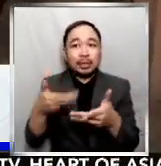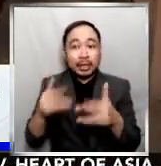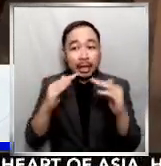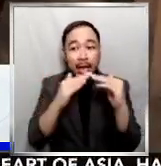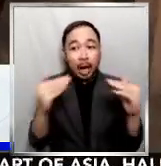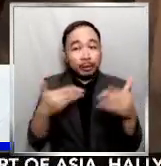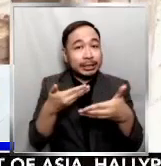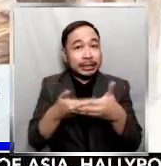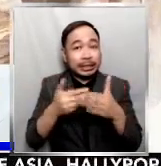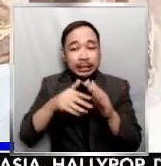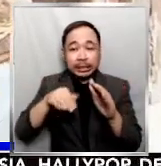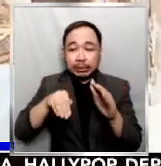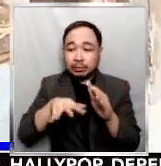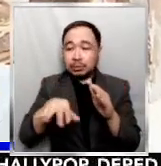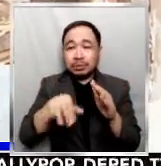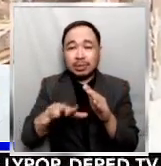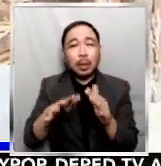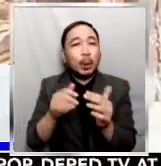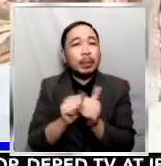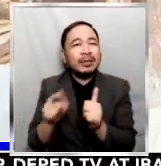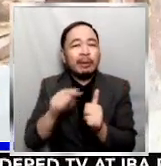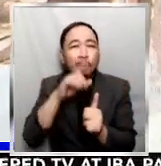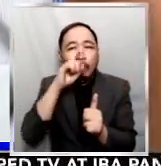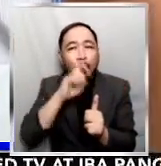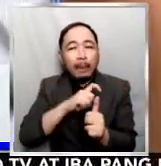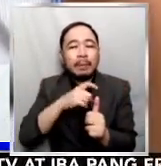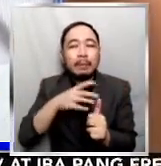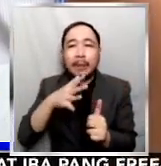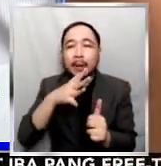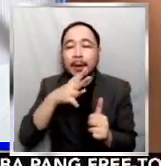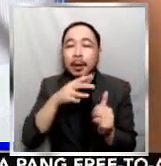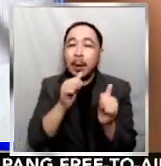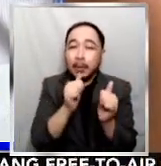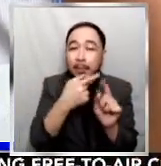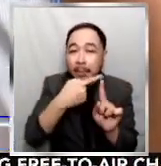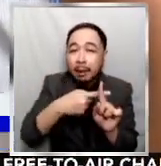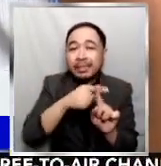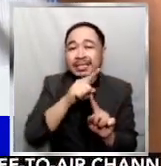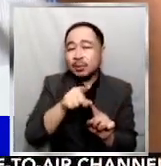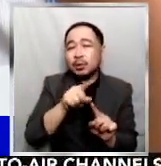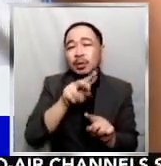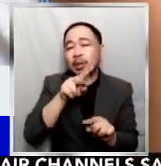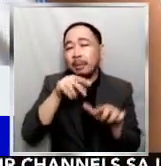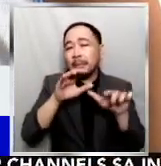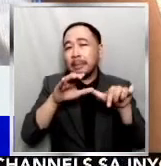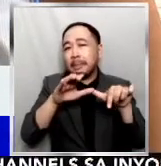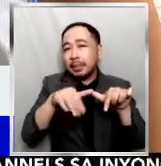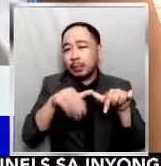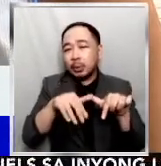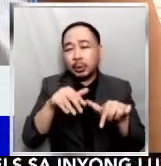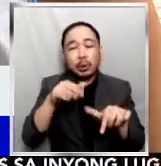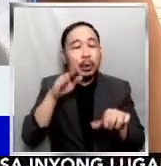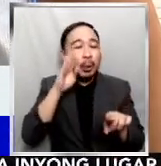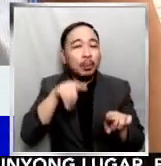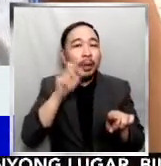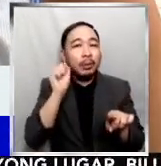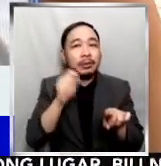90 anyos na ina at dalawang PWD na kapatid. Pakabakaba. Lalo yung